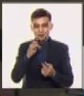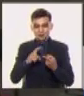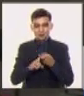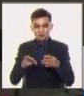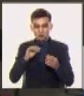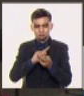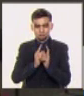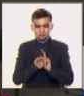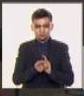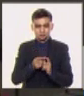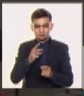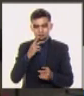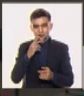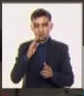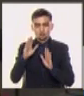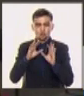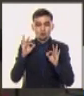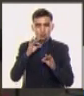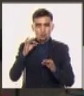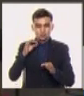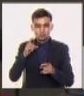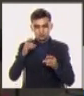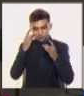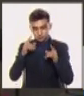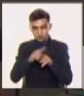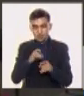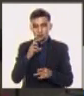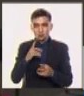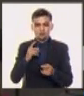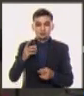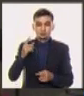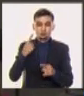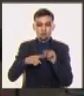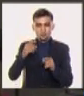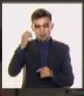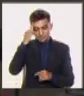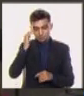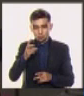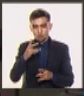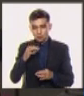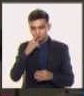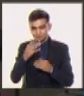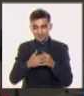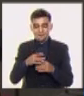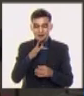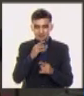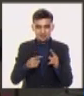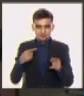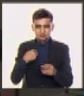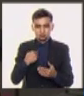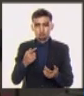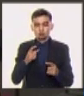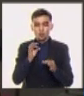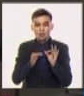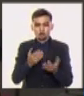изменил мир искусства надеюсь однажды все это станет лишь дурным воспоминаниям но ближайшие несколько лет пока мы не вернёмся к нормальной жизни всем придется